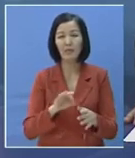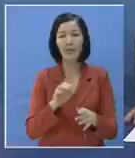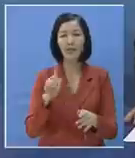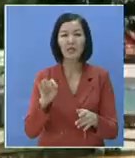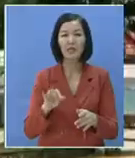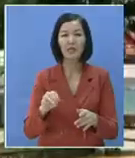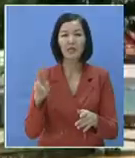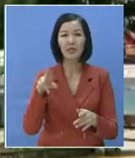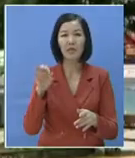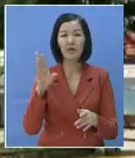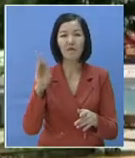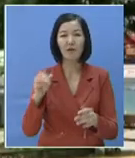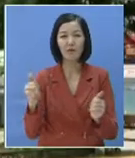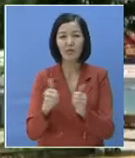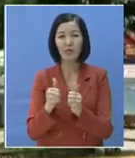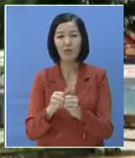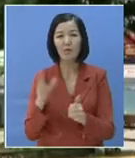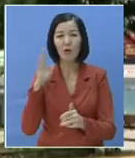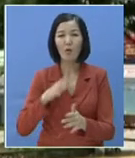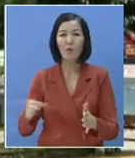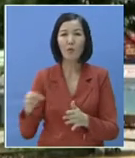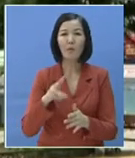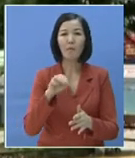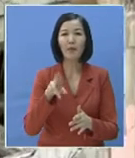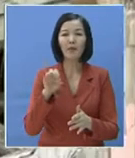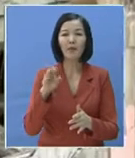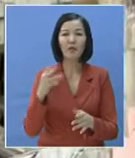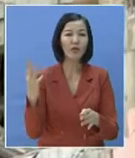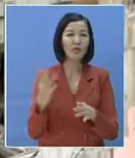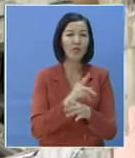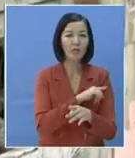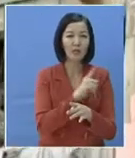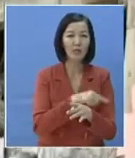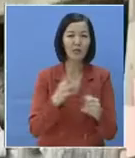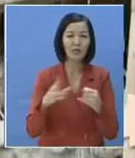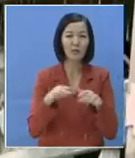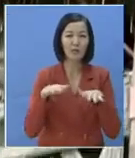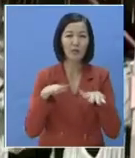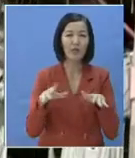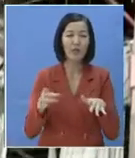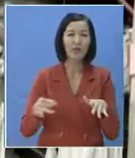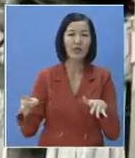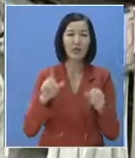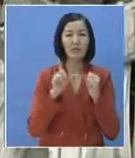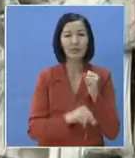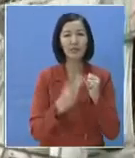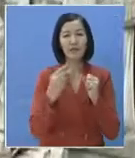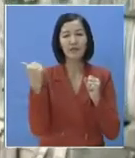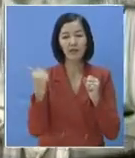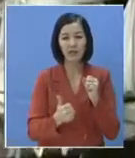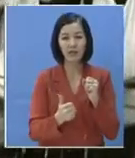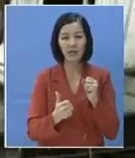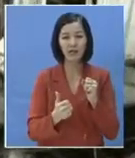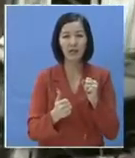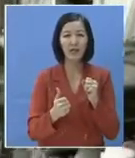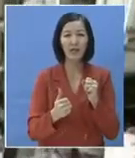города Давао, расположенного на острове Минданао. Это уже третье мощное землетрясение в регионе за последние 2 недели. За